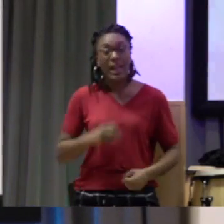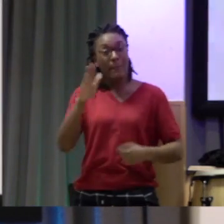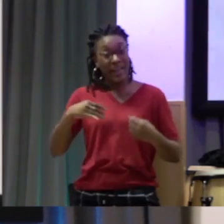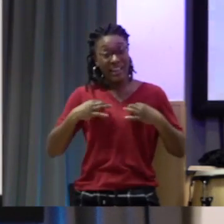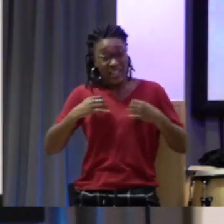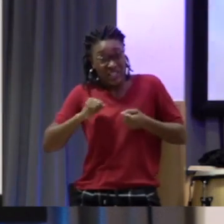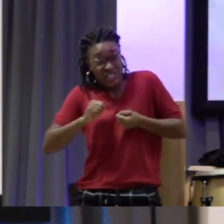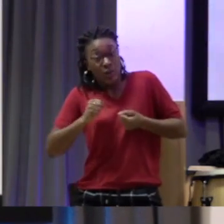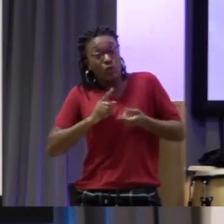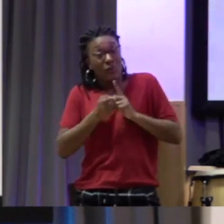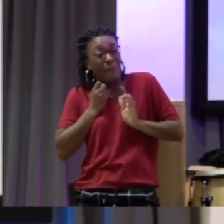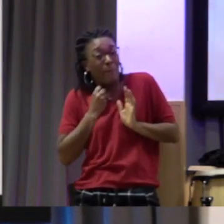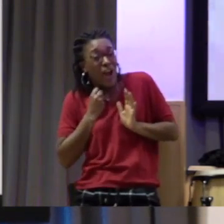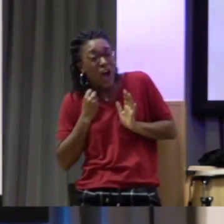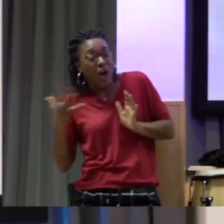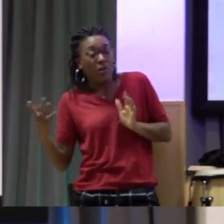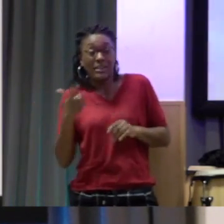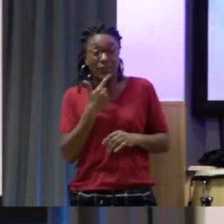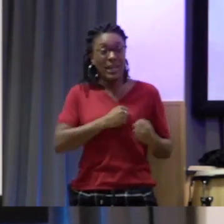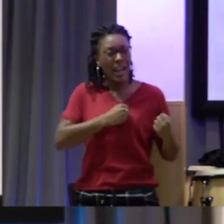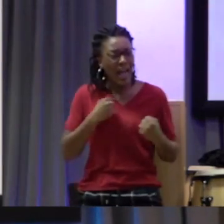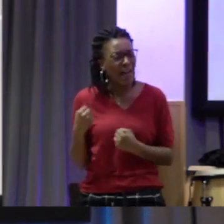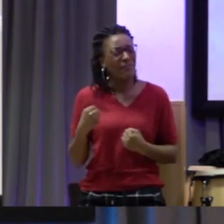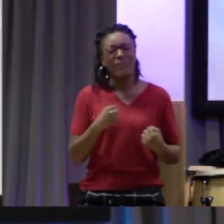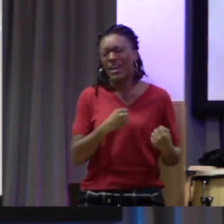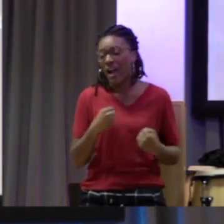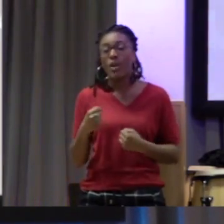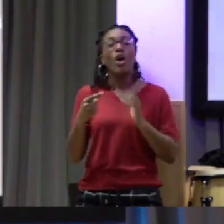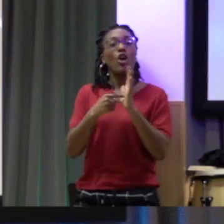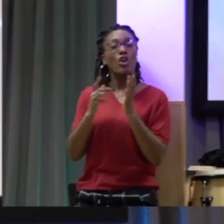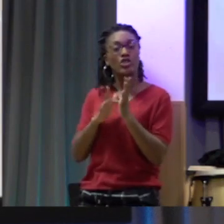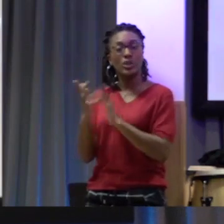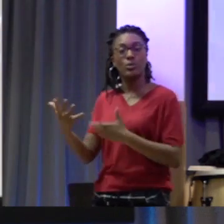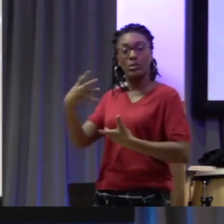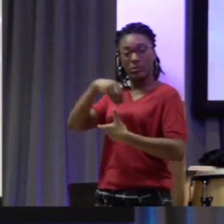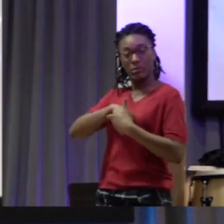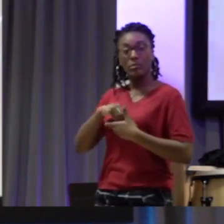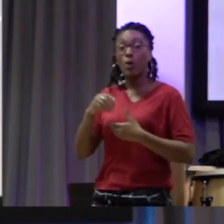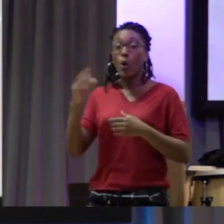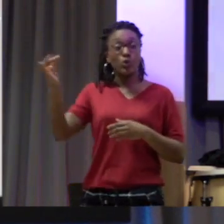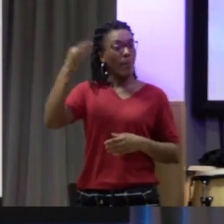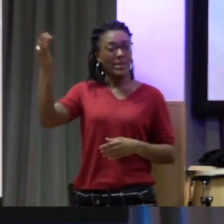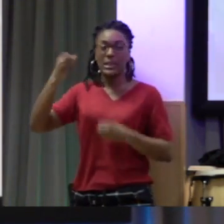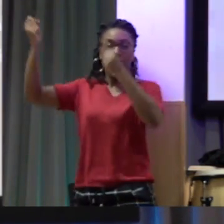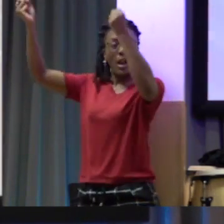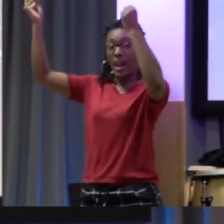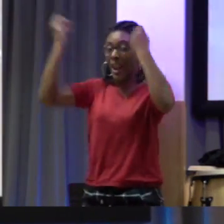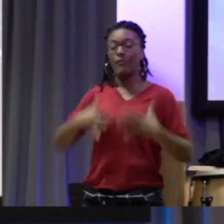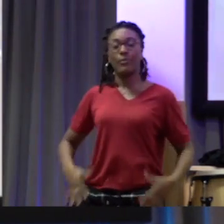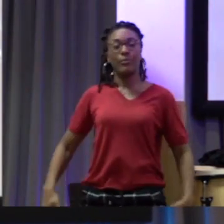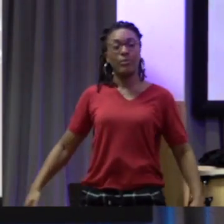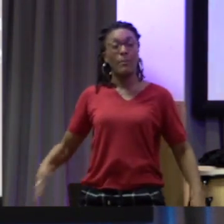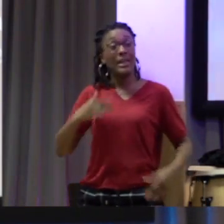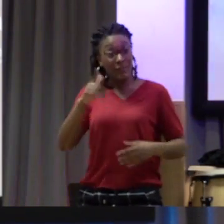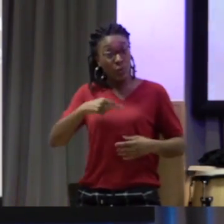blanchi. Il y a une continuation, chers frères et sœurs. Quand on vient au Seigneur, on est lavé. Mais c'est nous qui devons